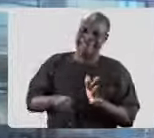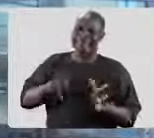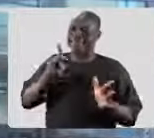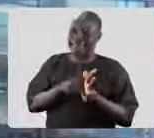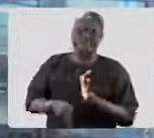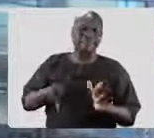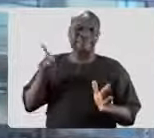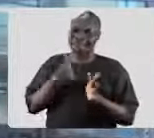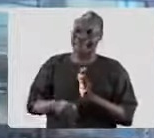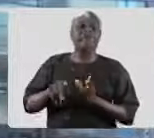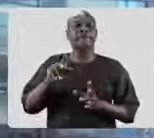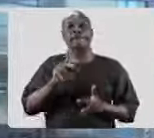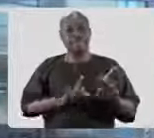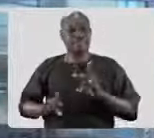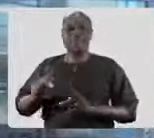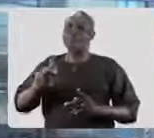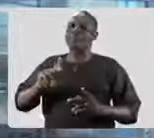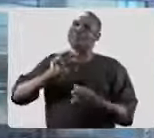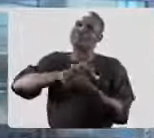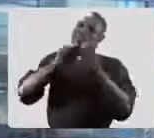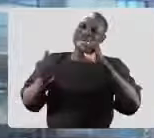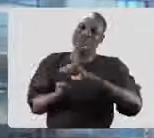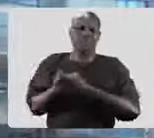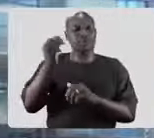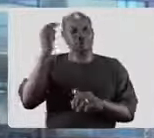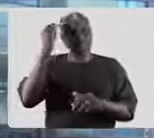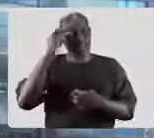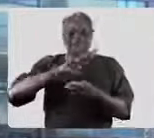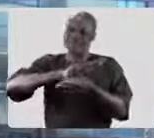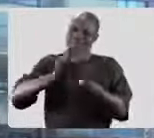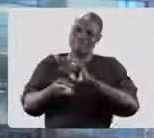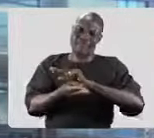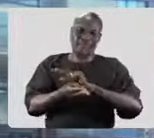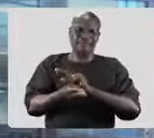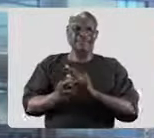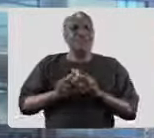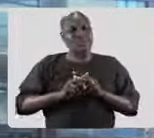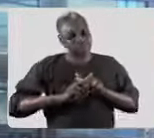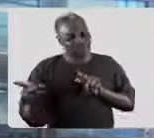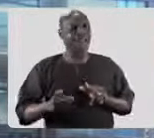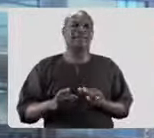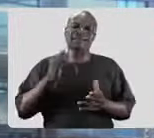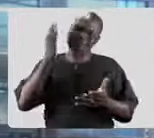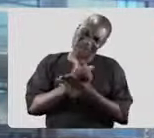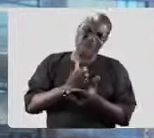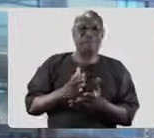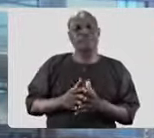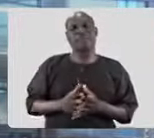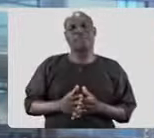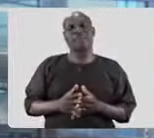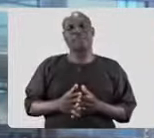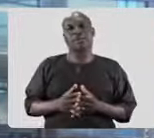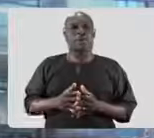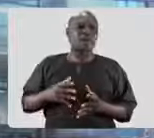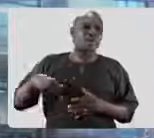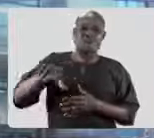moja hwiegu a tse e de ba no mo mi en sakra ya dwen ni enwane every sa na mane emai ho ye